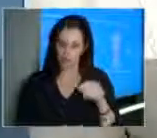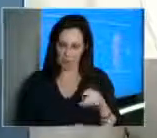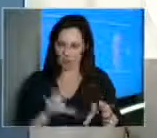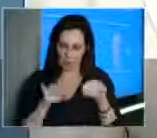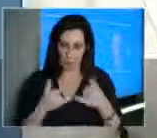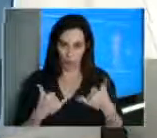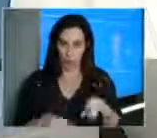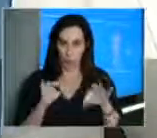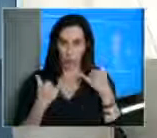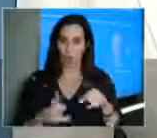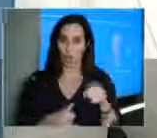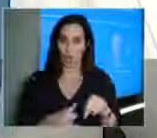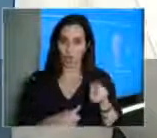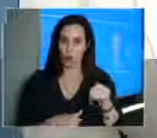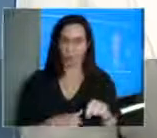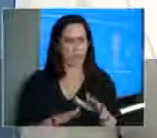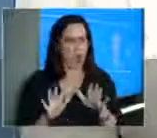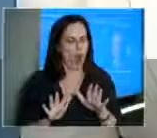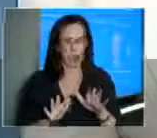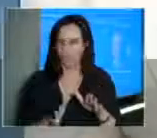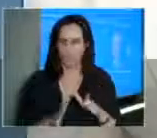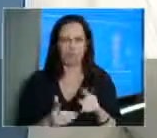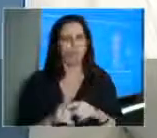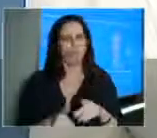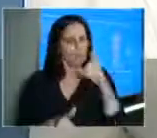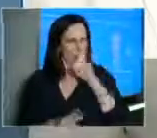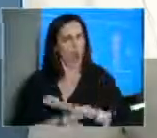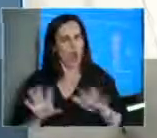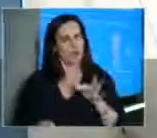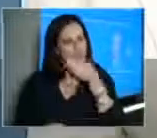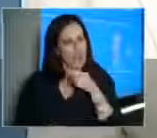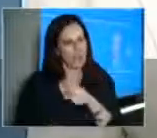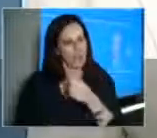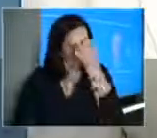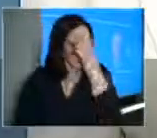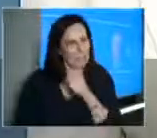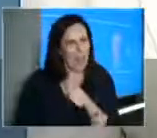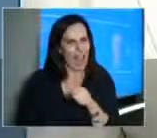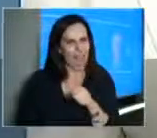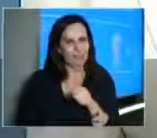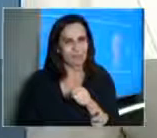אחת ממערכות הבחירות הנמוכות ביותר. רציתי לשאול אותך אם אתה מצטער על